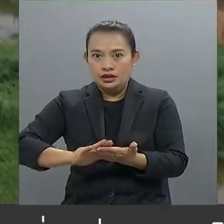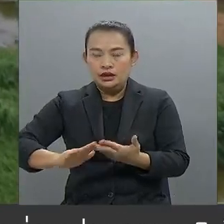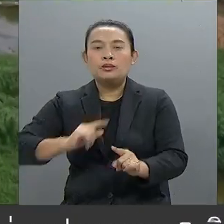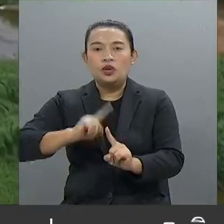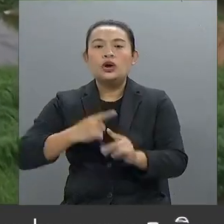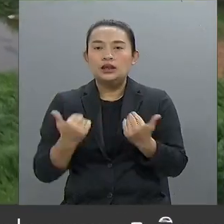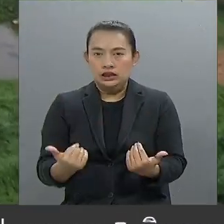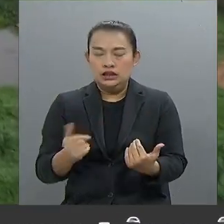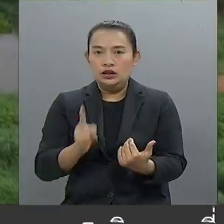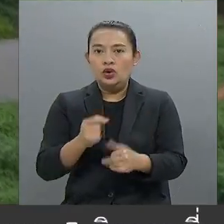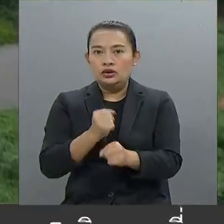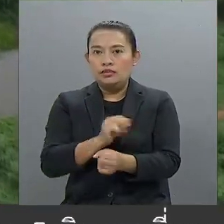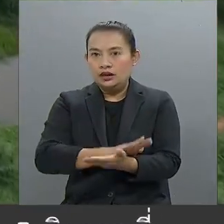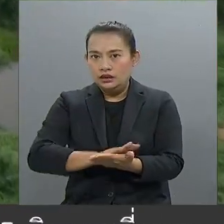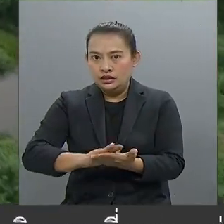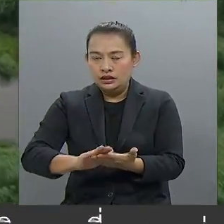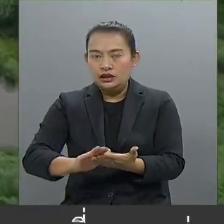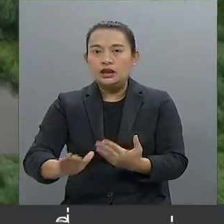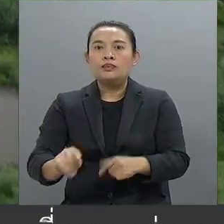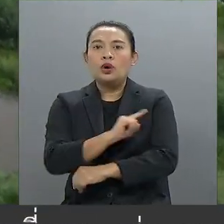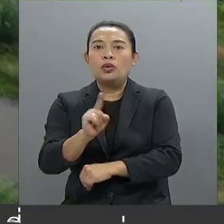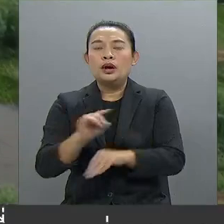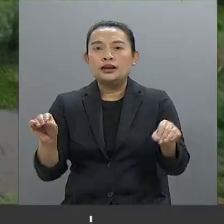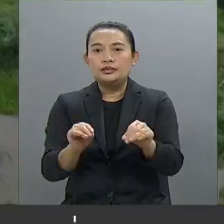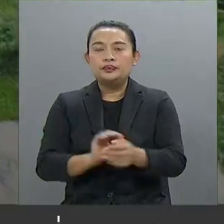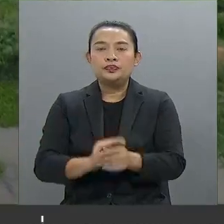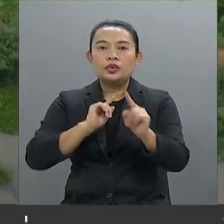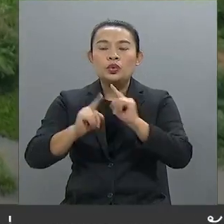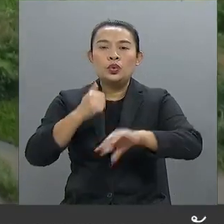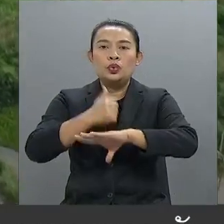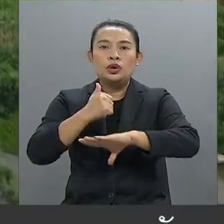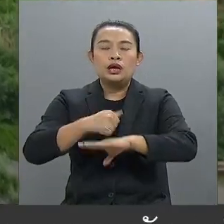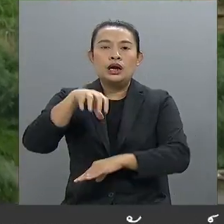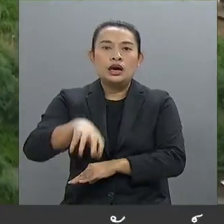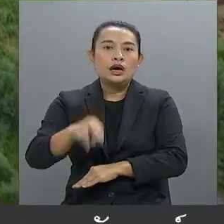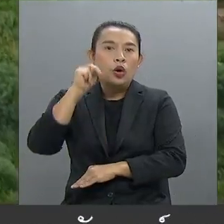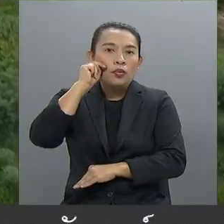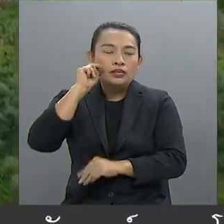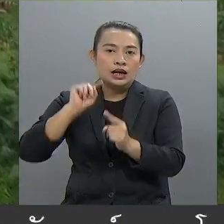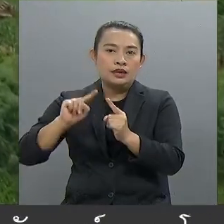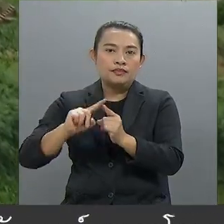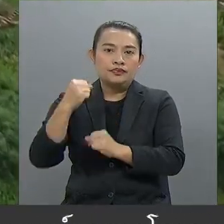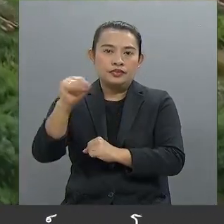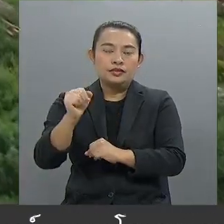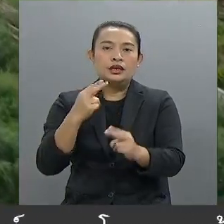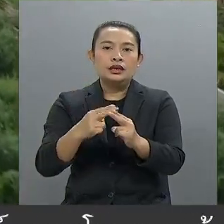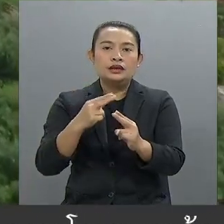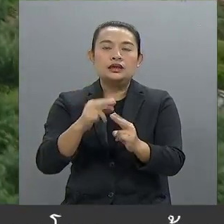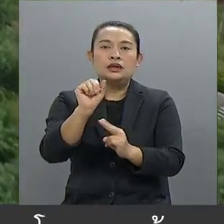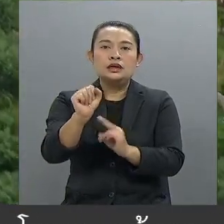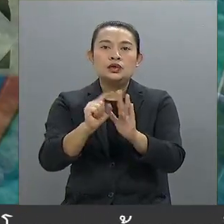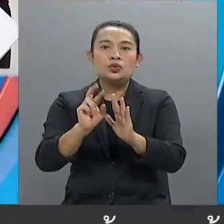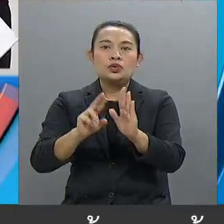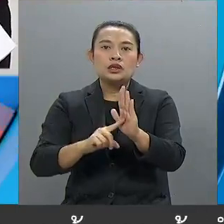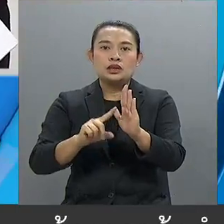สร็จกันไหมเดี๋ยวพูดคุยกับผู้อำนวยการสำนักงานชลประทานที่10ค่ะท่านผอ.สุรัตน์ธนูสินค่ะผอ.สุรั